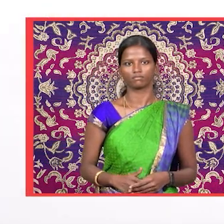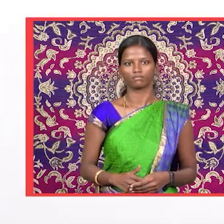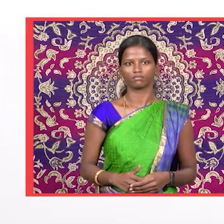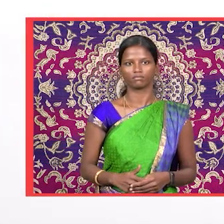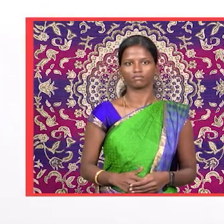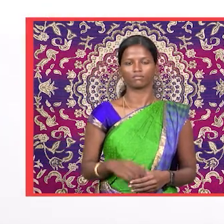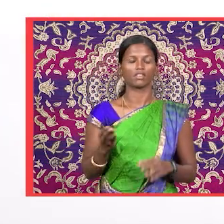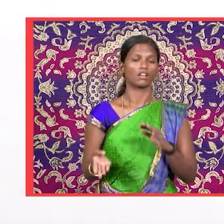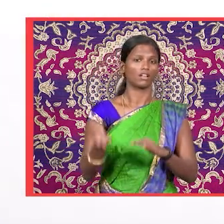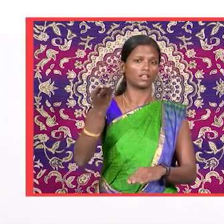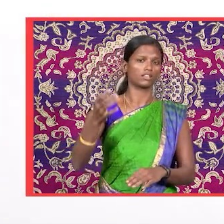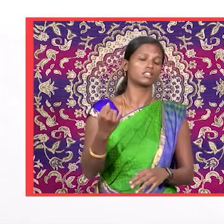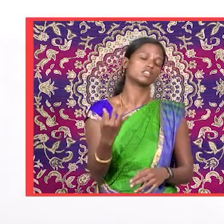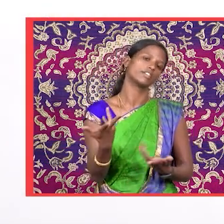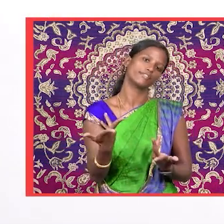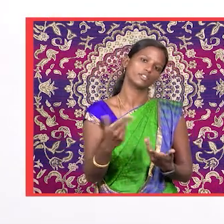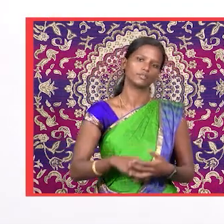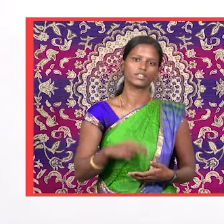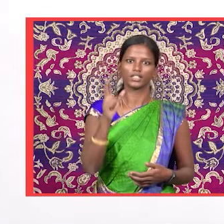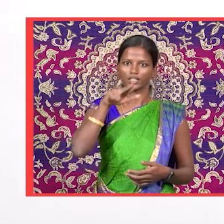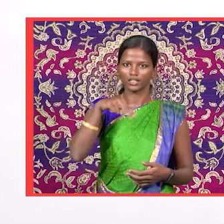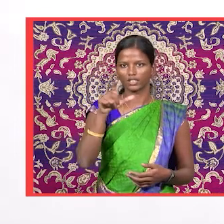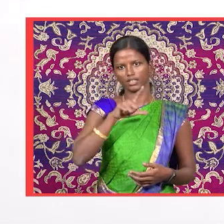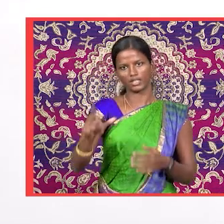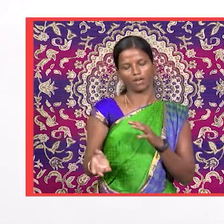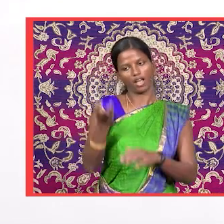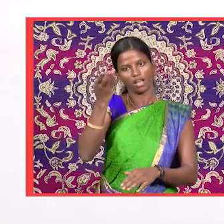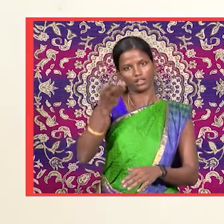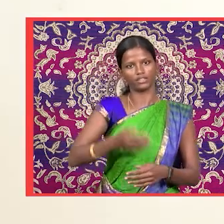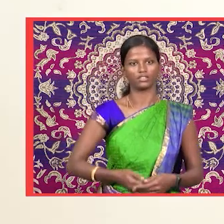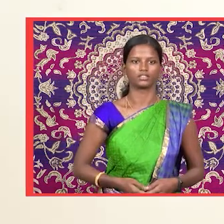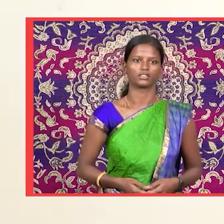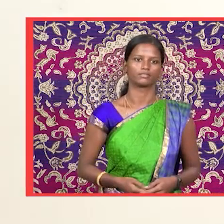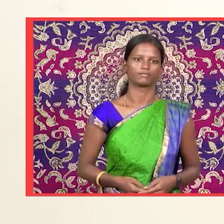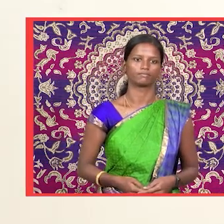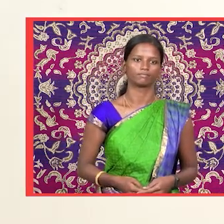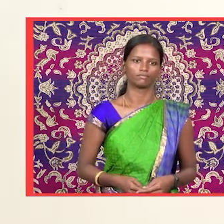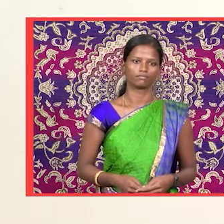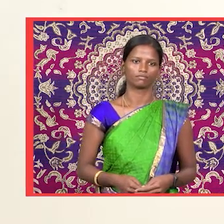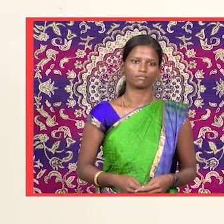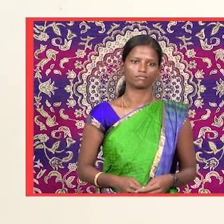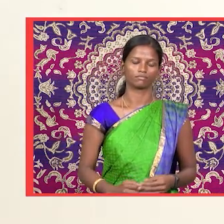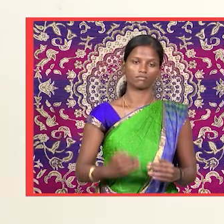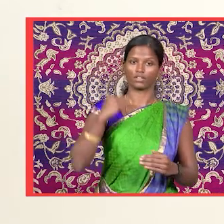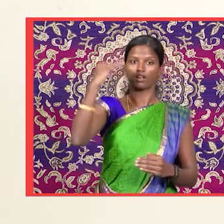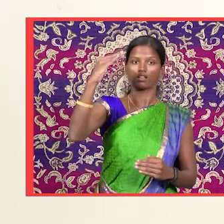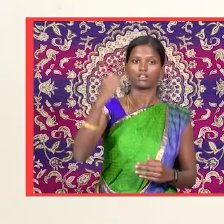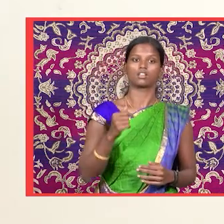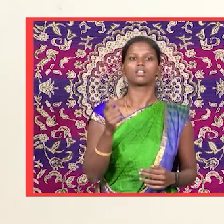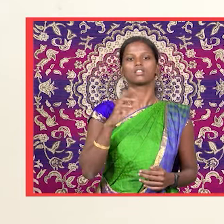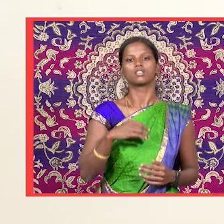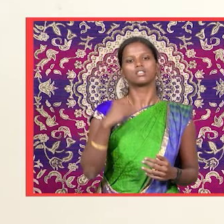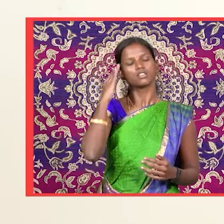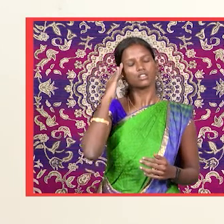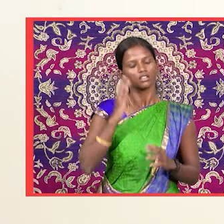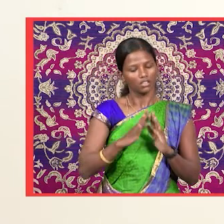இப்போ அதிகரித்தது பார்த்தீங்கன்னா எவ்வளோ அதிகரிச்சிருக்குங்க? 800,000 அதிகரிச்சிருக்கு. அதாவது அதிகரித்த கல்வி அறிவு பெற்றவர்களின் எண்ணிக்கை